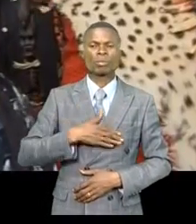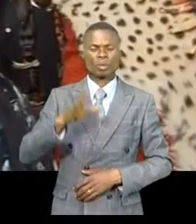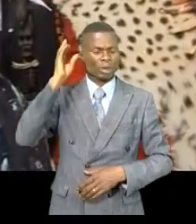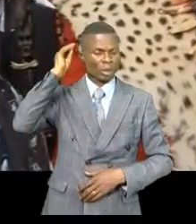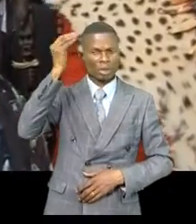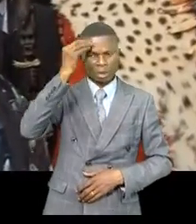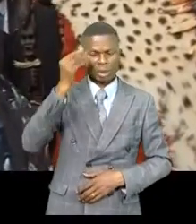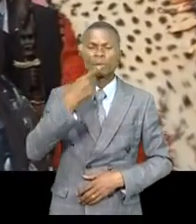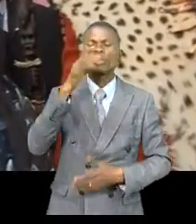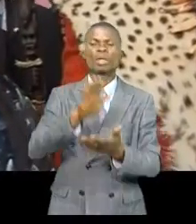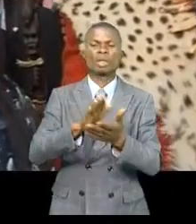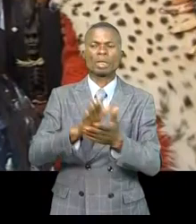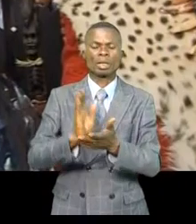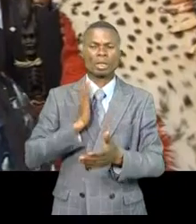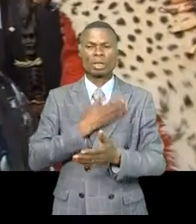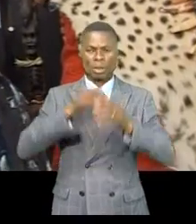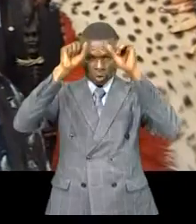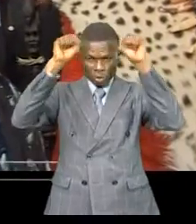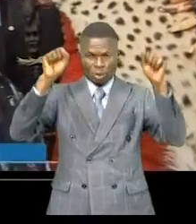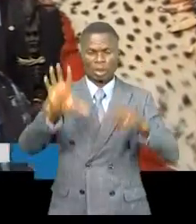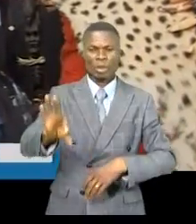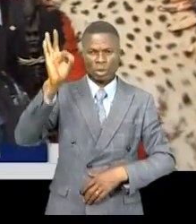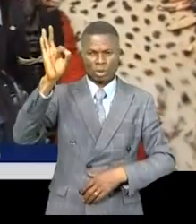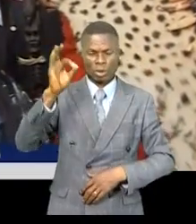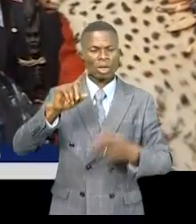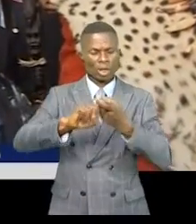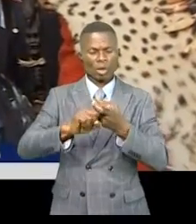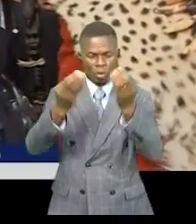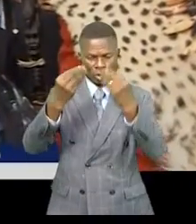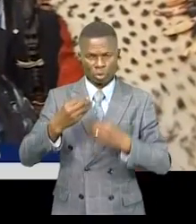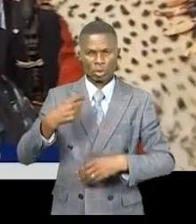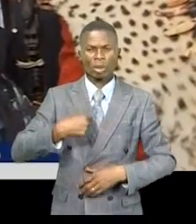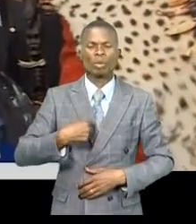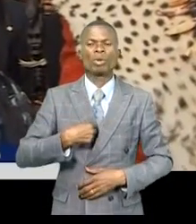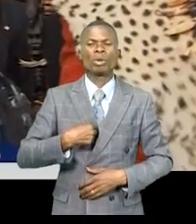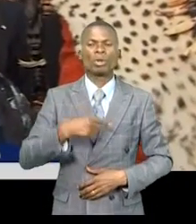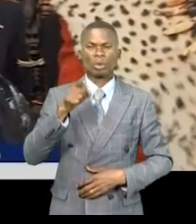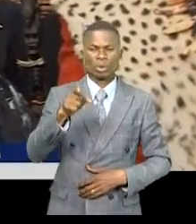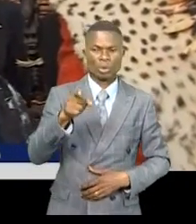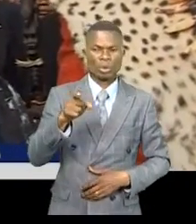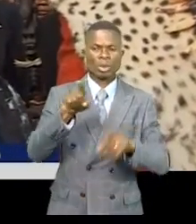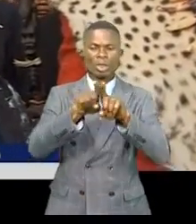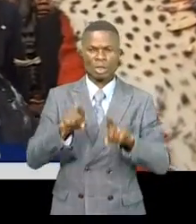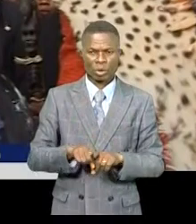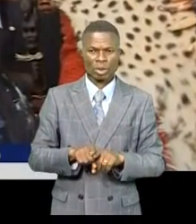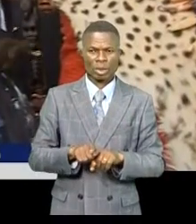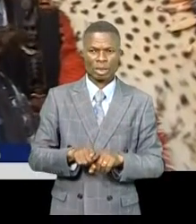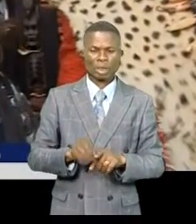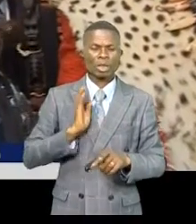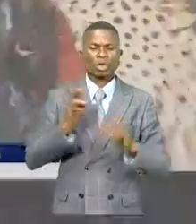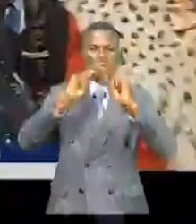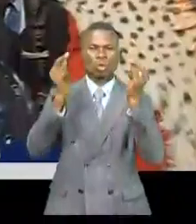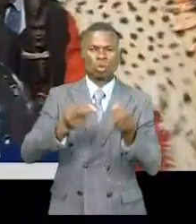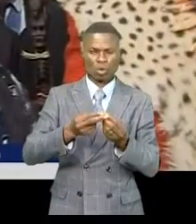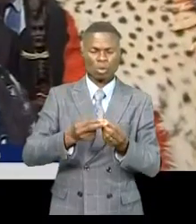ont voulu remercier le chef de l'État pour son choix et la confiance portée à notre personne. Aussi notre parti